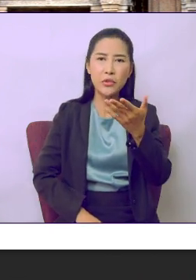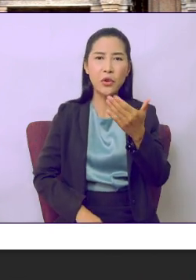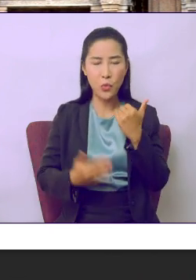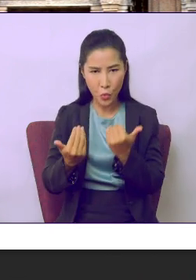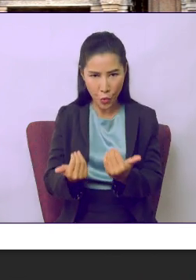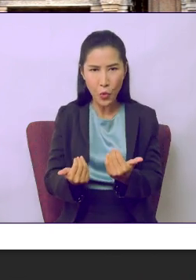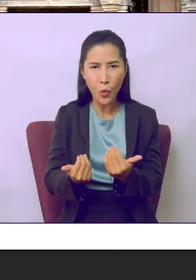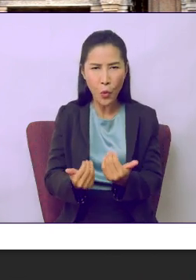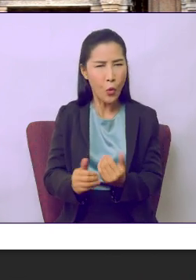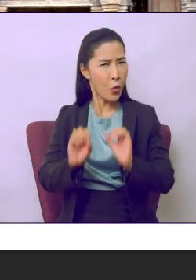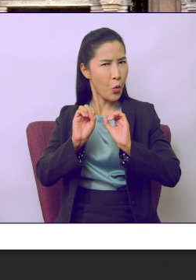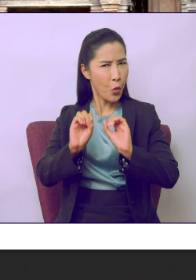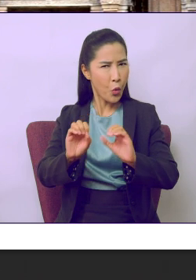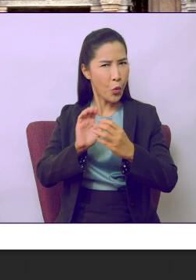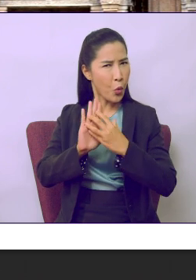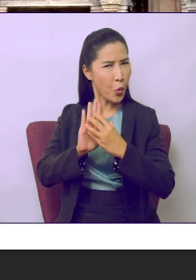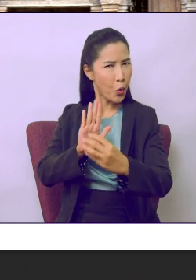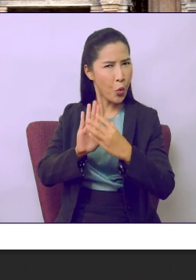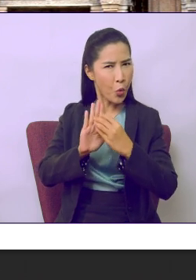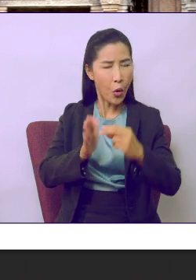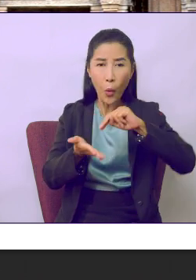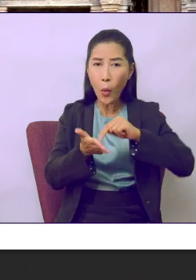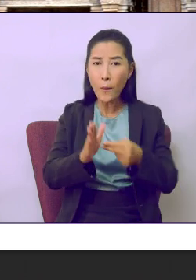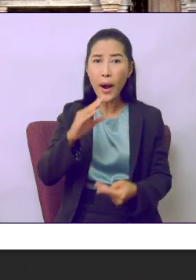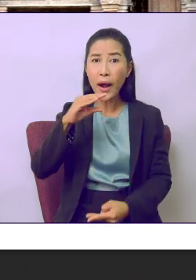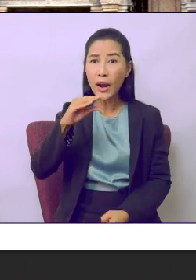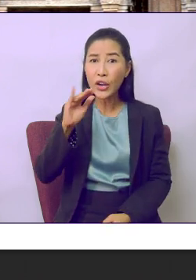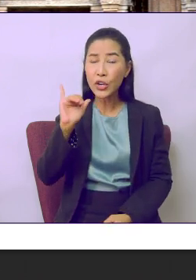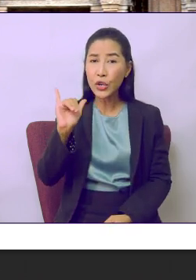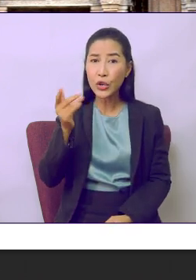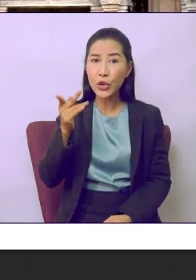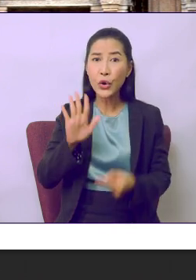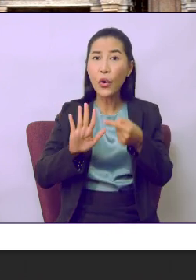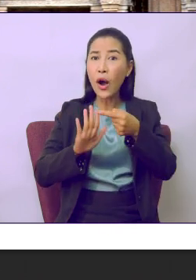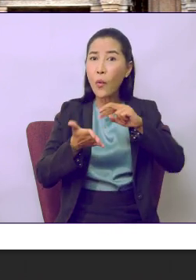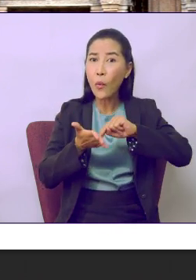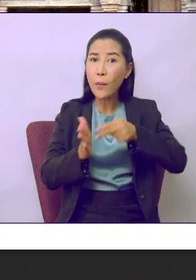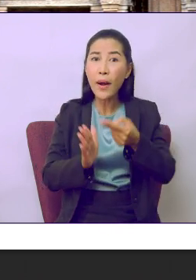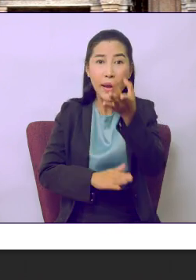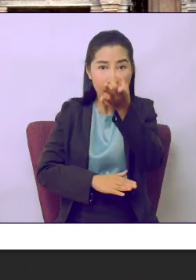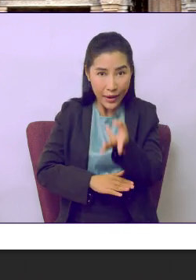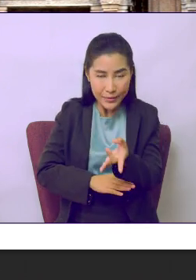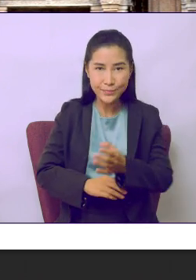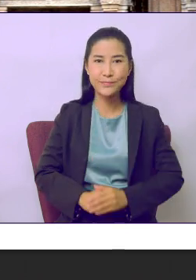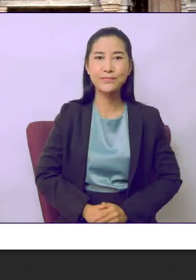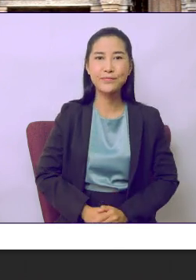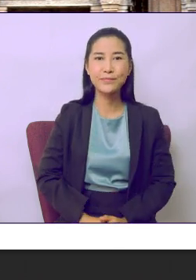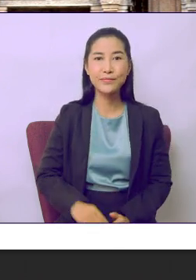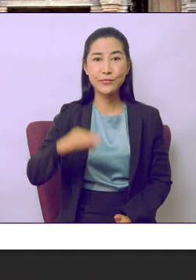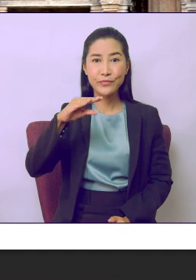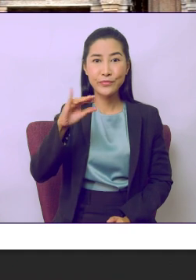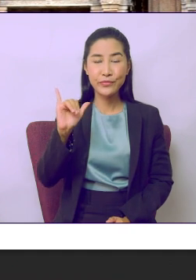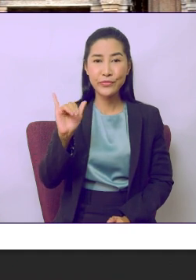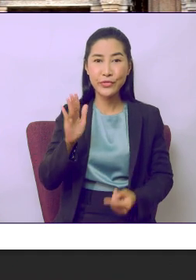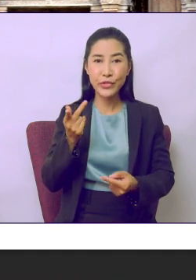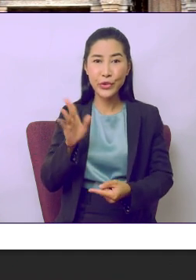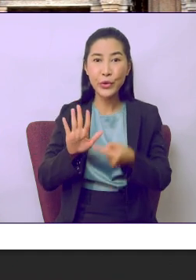ตะกอกันนะครับว่าความหมายของโยคะจริงๆแล้วเนี่ยนะครับหมายถึงอะไรนะครับโยคะเนี่ย